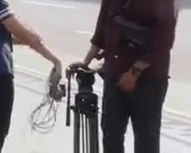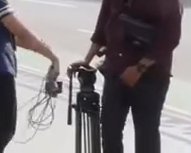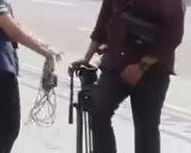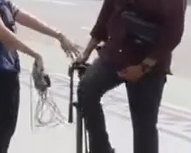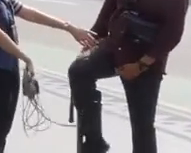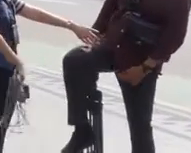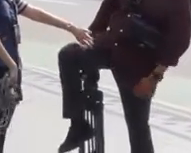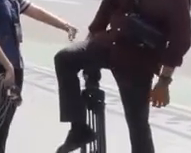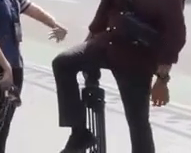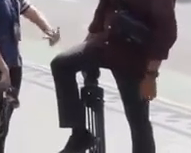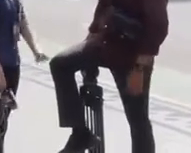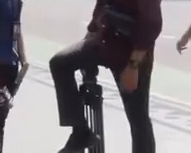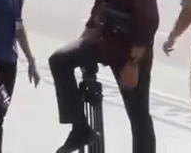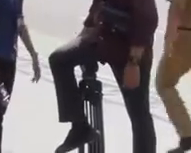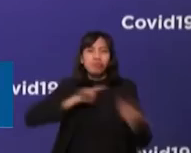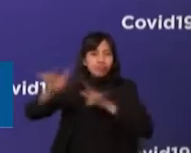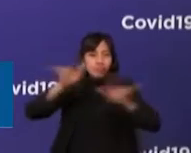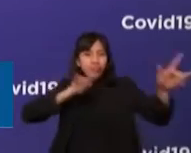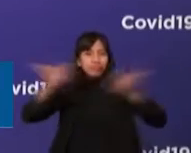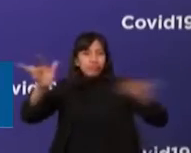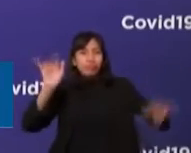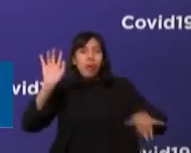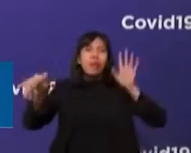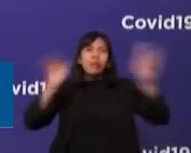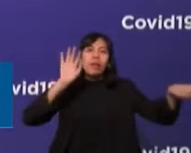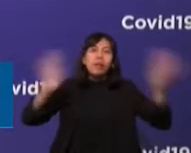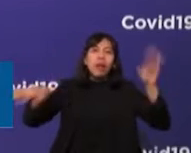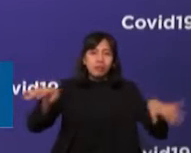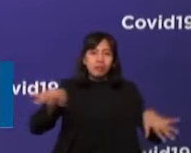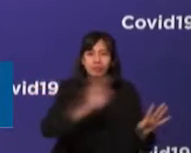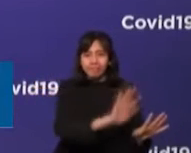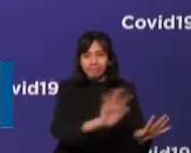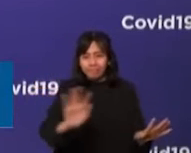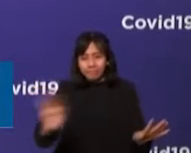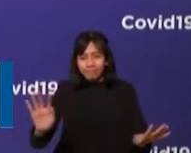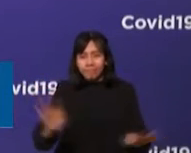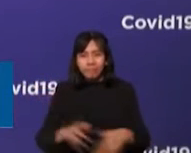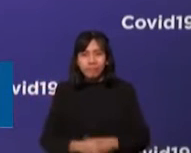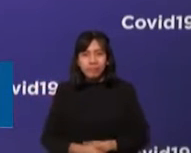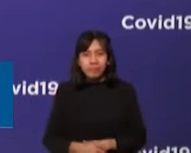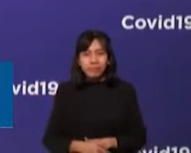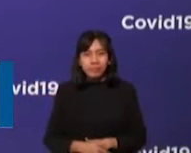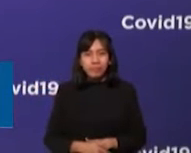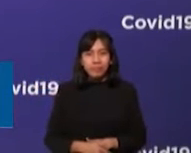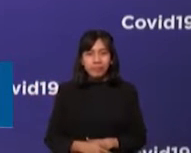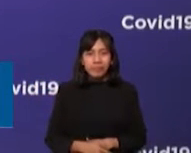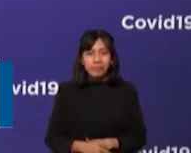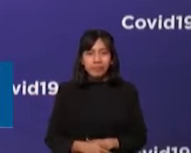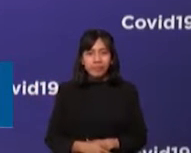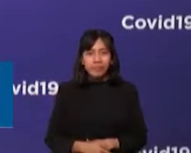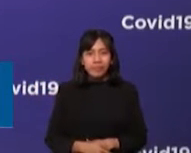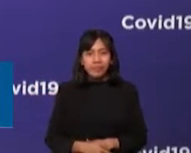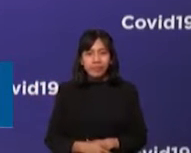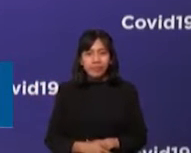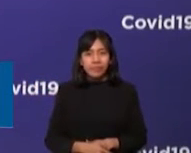negeri, kembali ke sekolahnya, kembali ke kampusnya. Dan tidak tertutup kemungkinan juga,